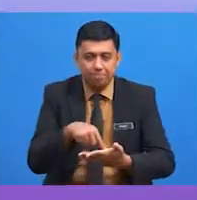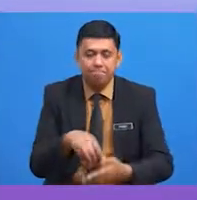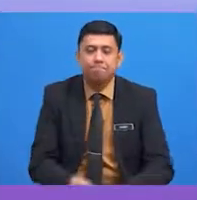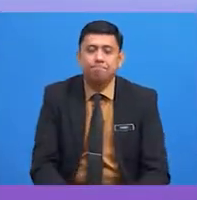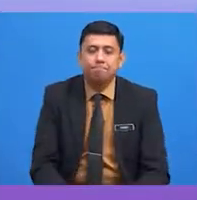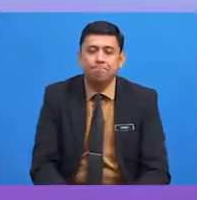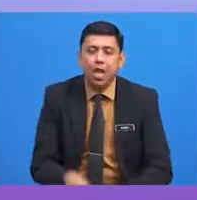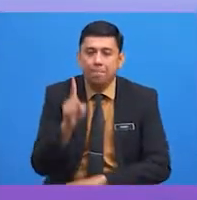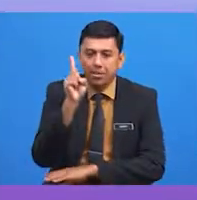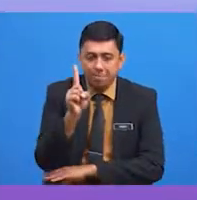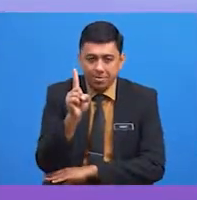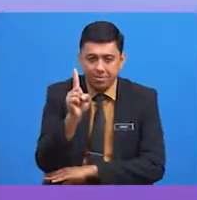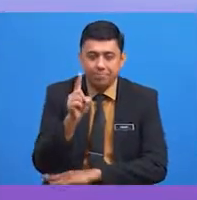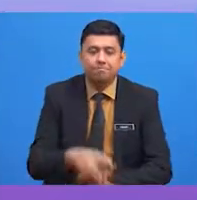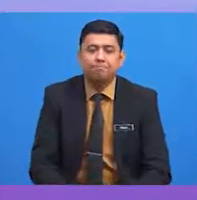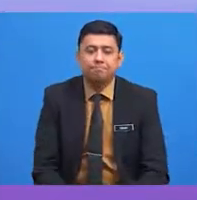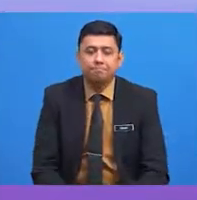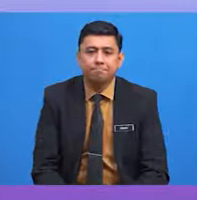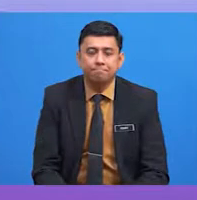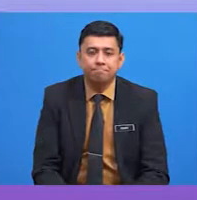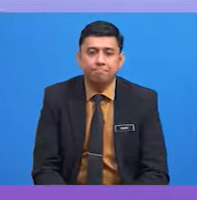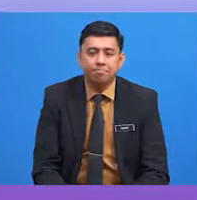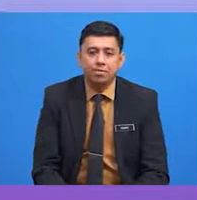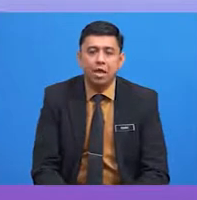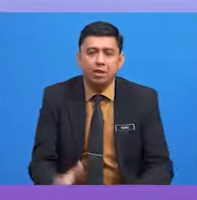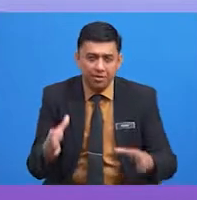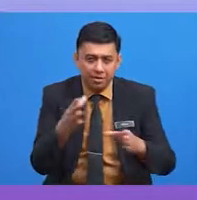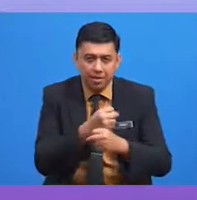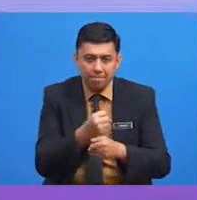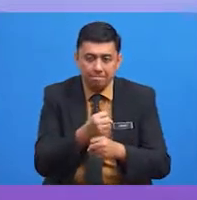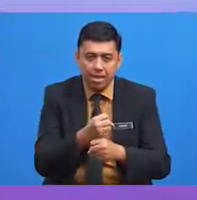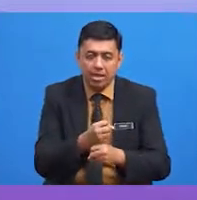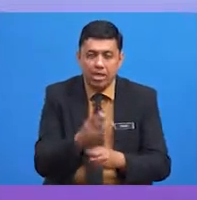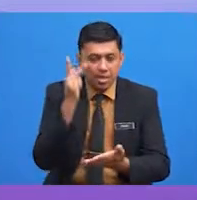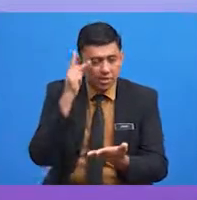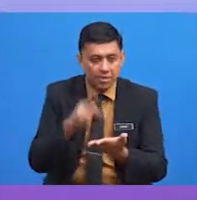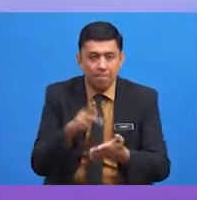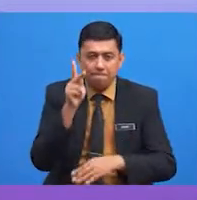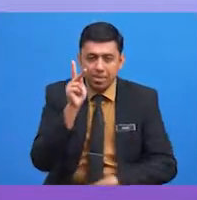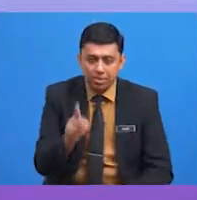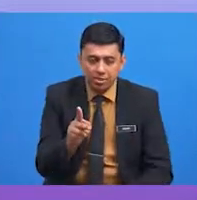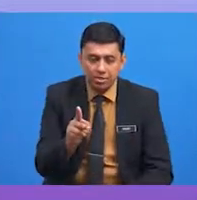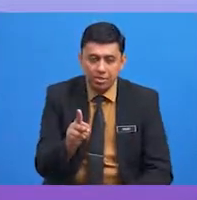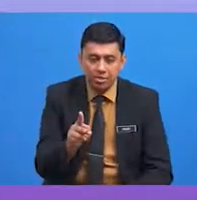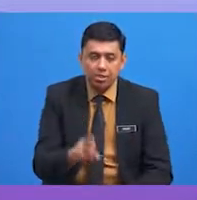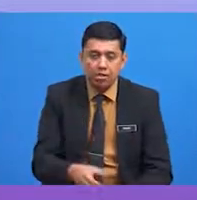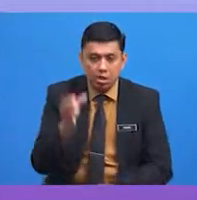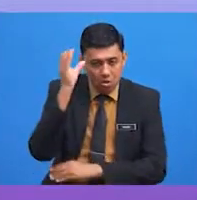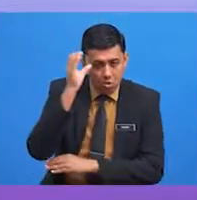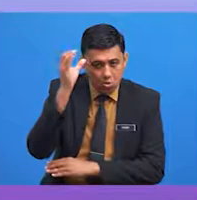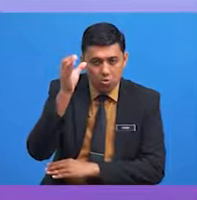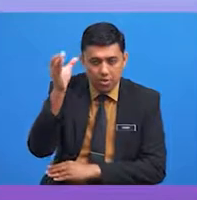Objektif pertama ialah pelajar dapat mengenal pasti konsep